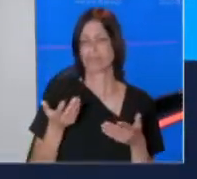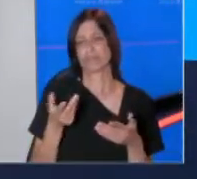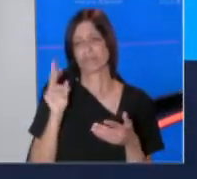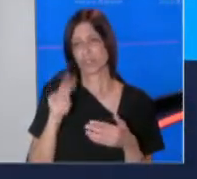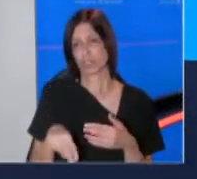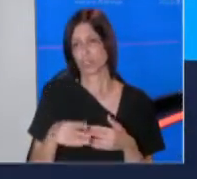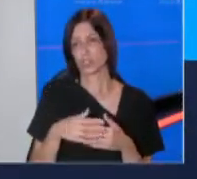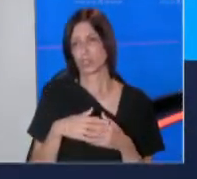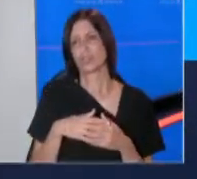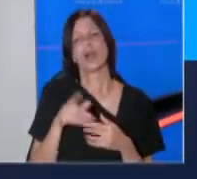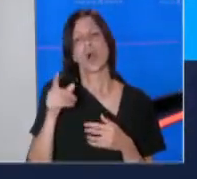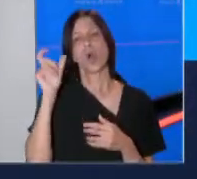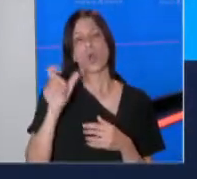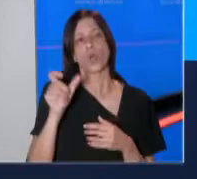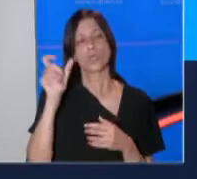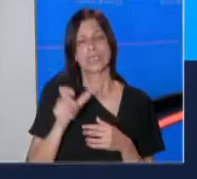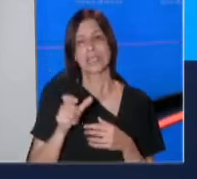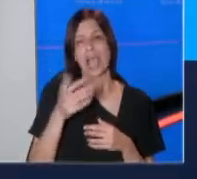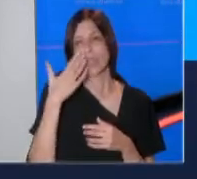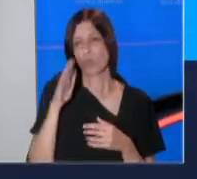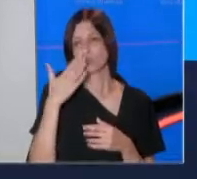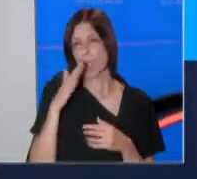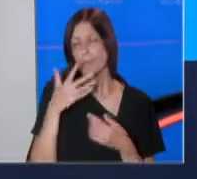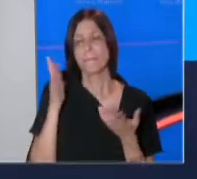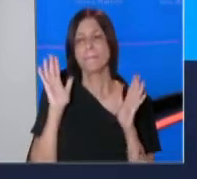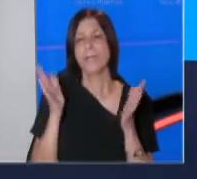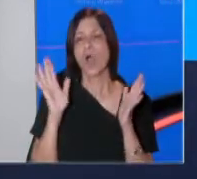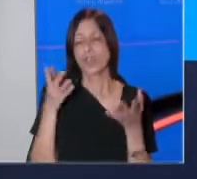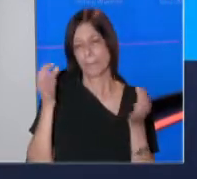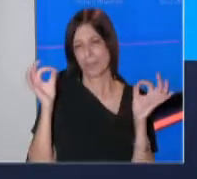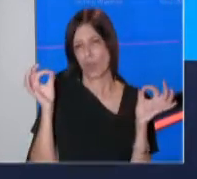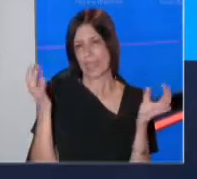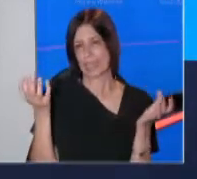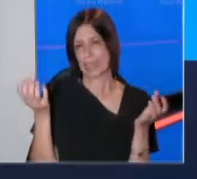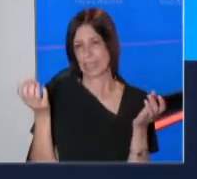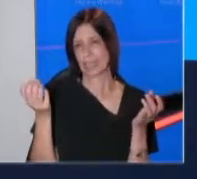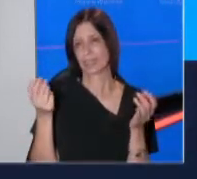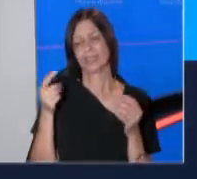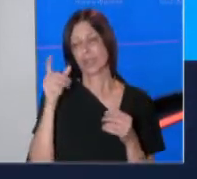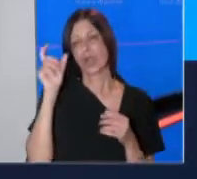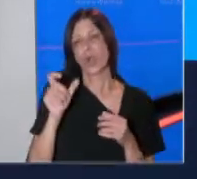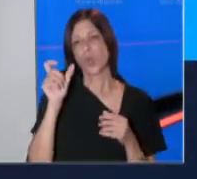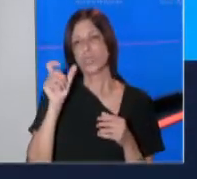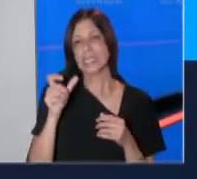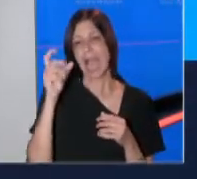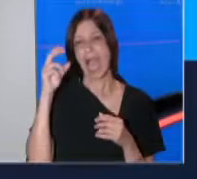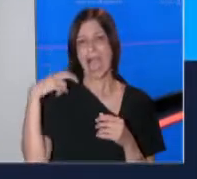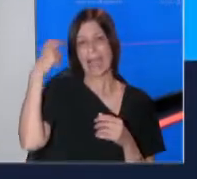יש האוכלוסייה הירושלמית מאוד מיוחדת, כאילו האוכלוסייה